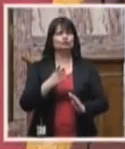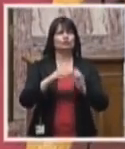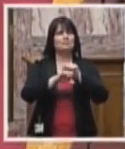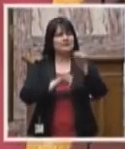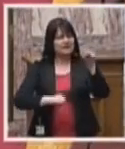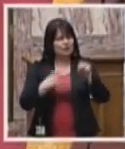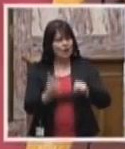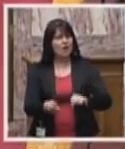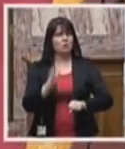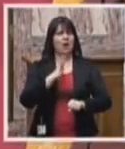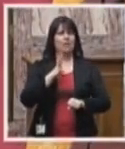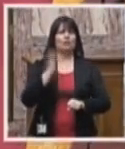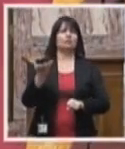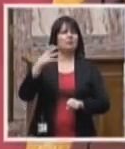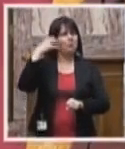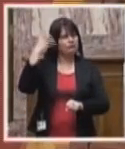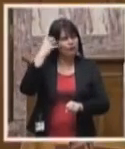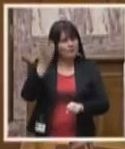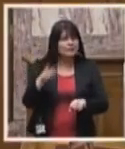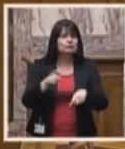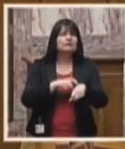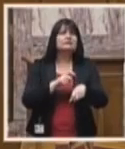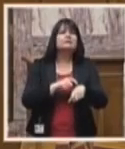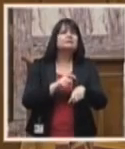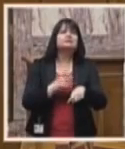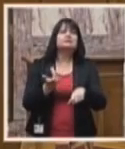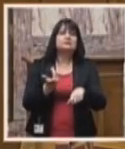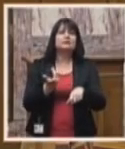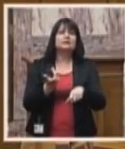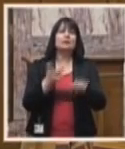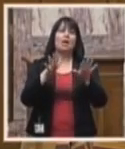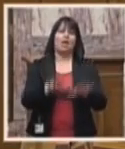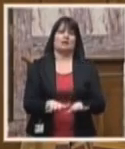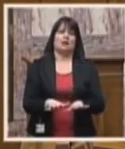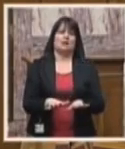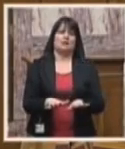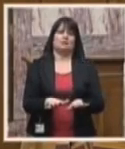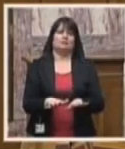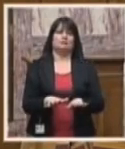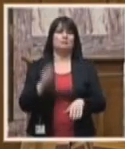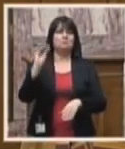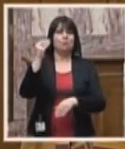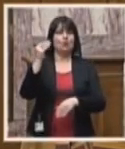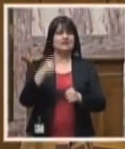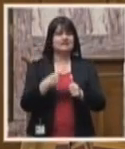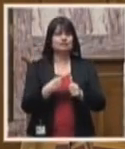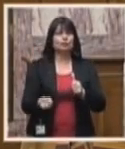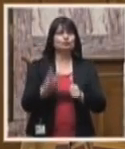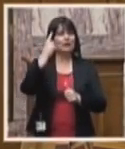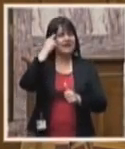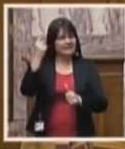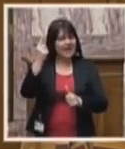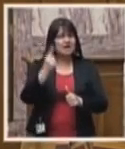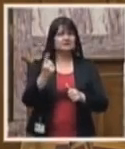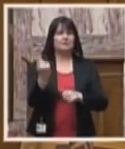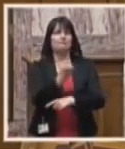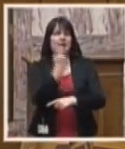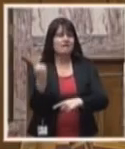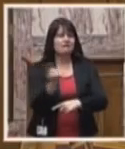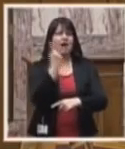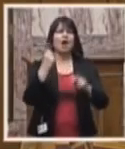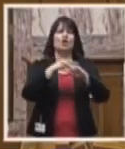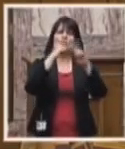μας που σήμερα πλήττονται λόγω αυτού του αναπτυξιακού μοντέλου από την ενεργεία, τον πολιτισμό μας, την κοινοτομία μας, το περιβάλλον μας, τις